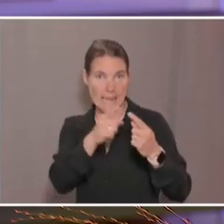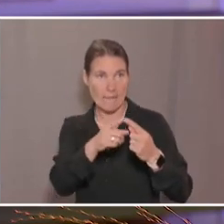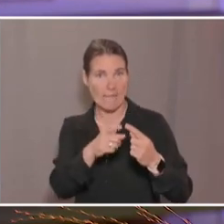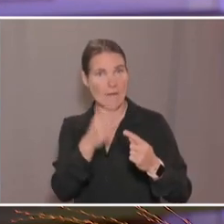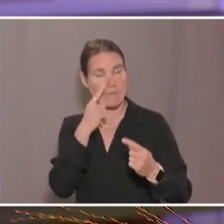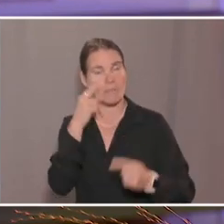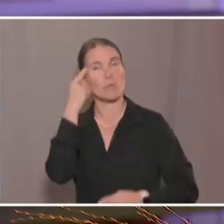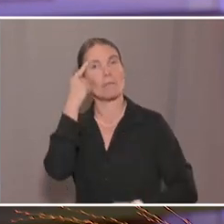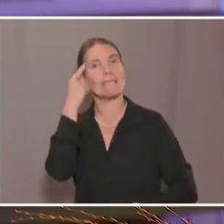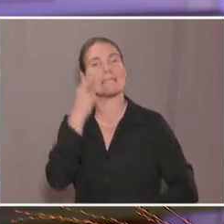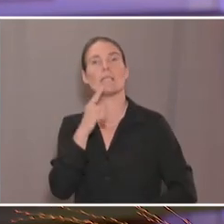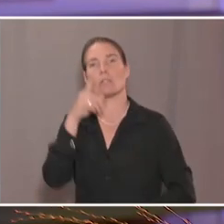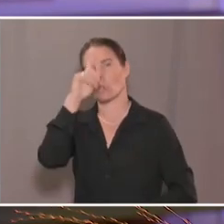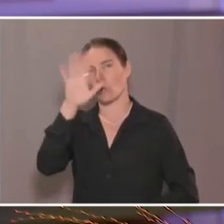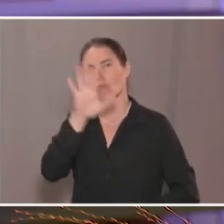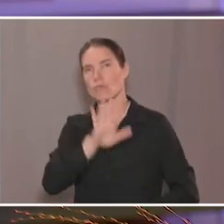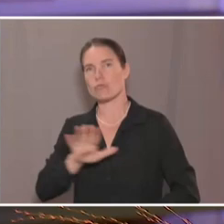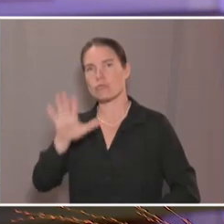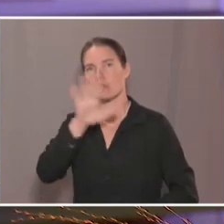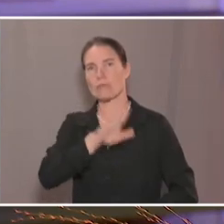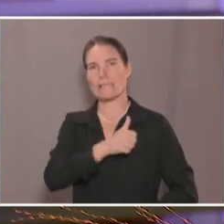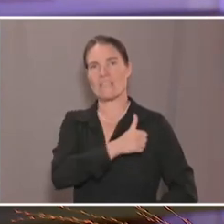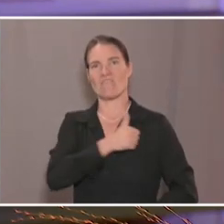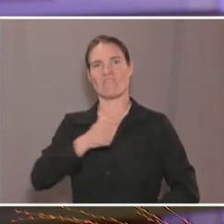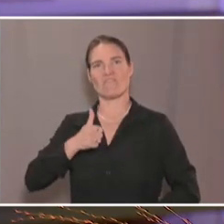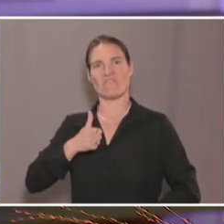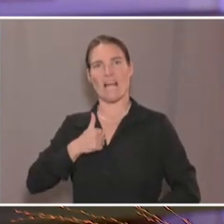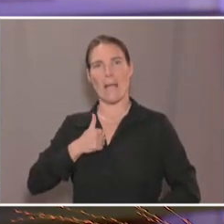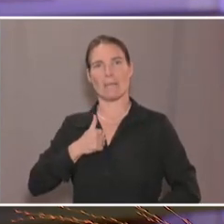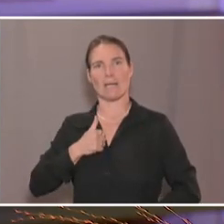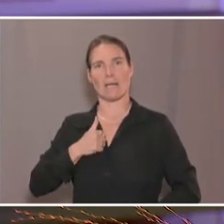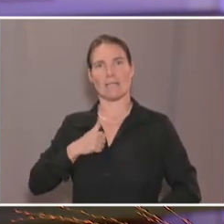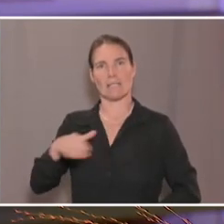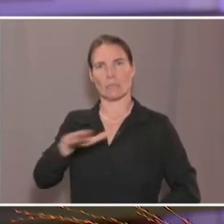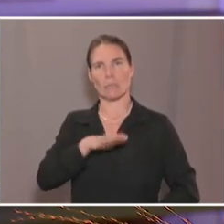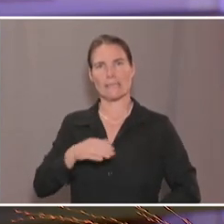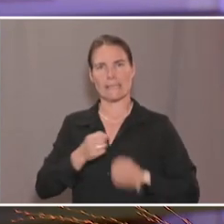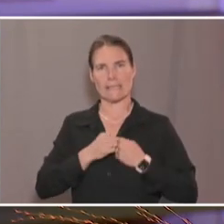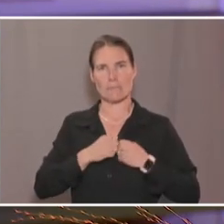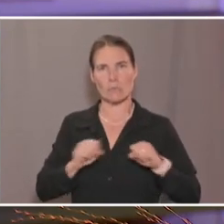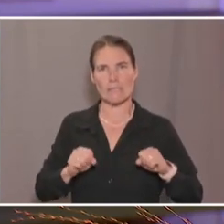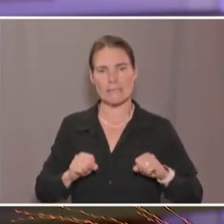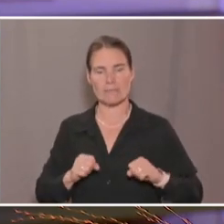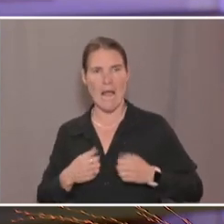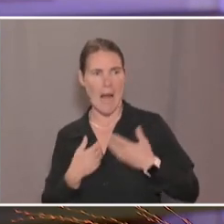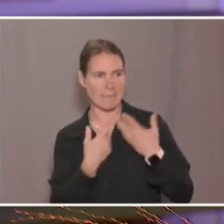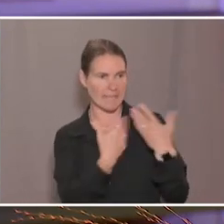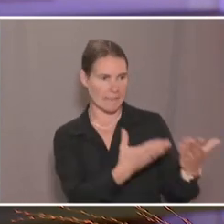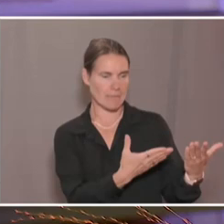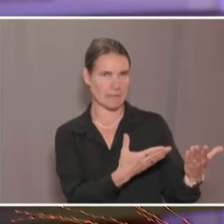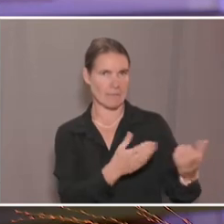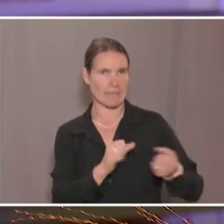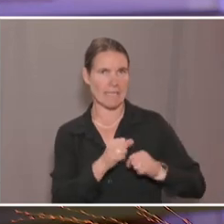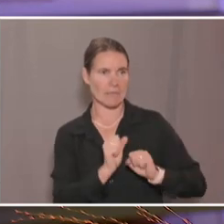dass die Deutschen ihre Weimarer Demokratie preisgegeben, ja aktiv und mit Mehrheit abgeschafft hatten,